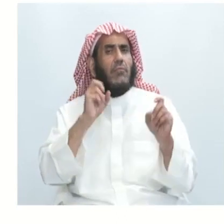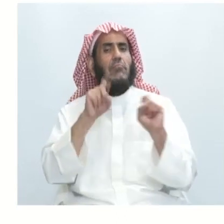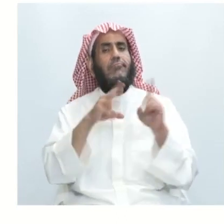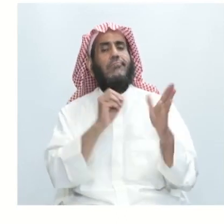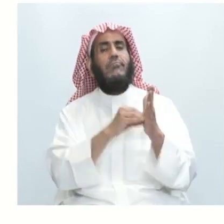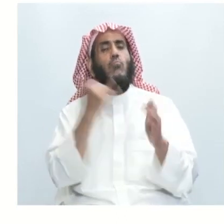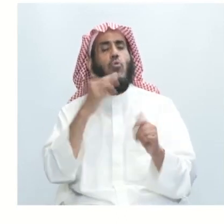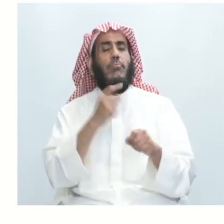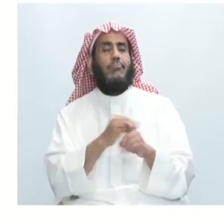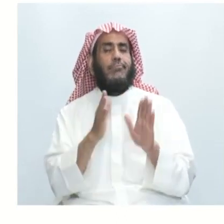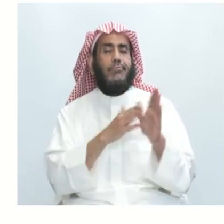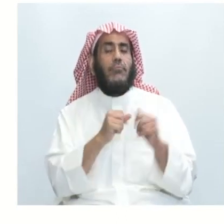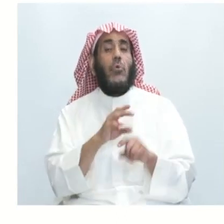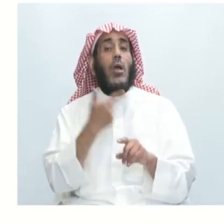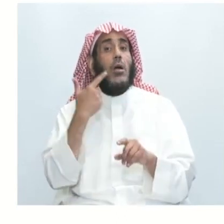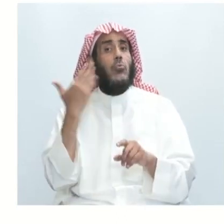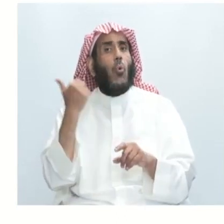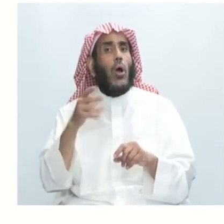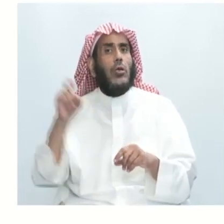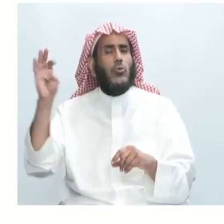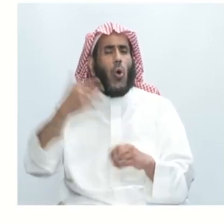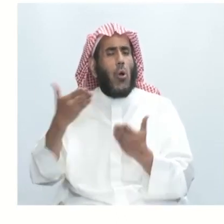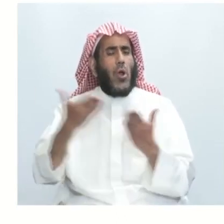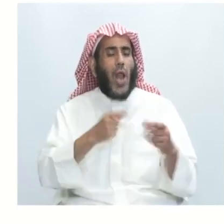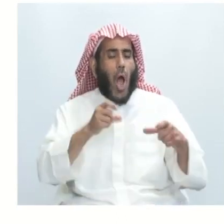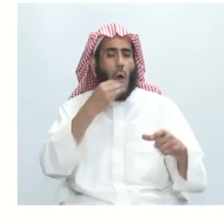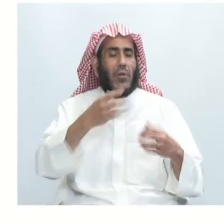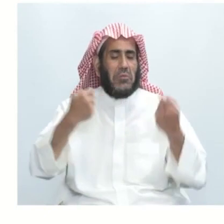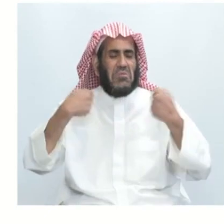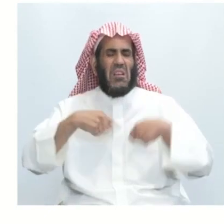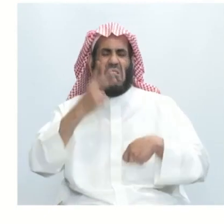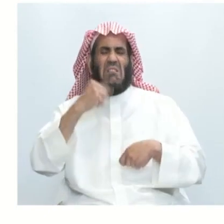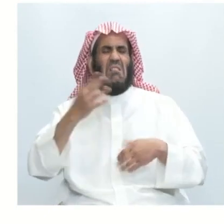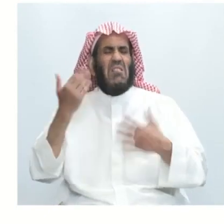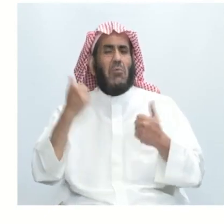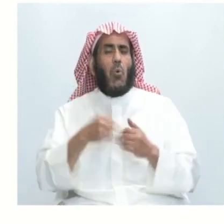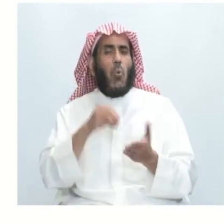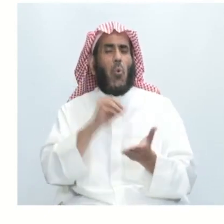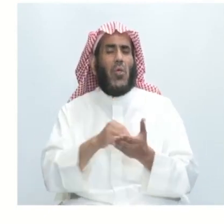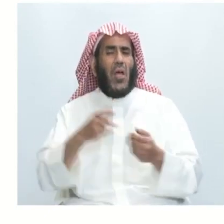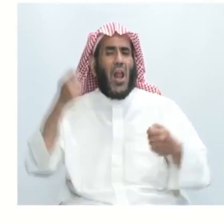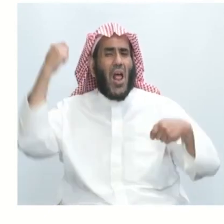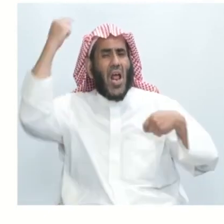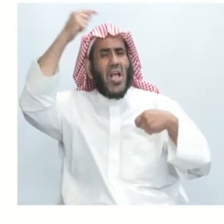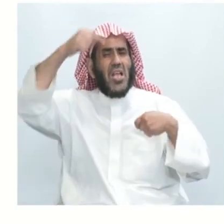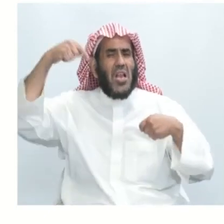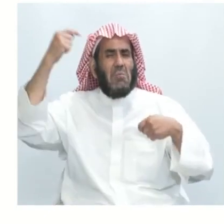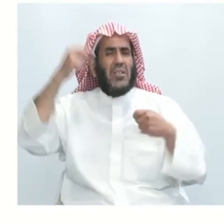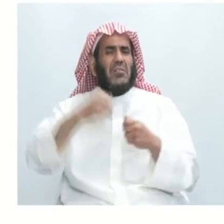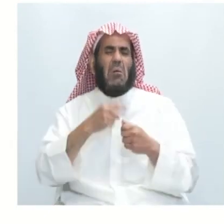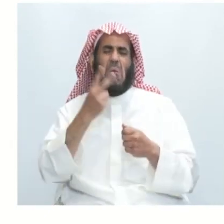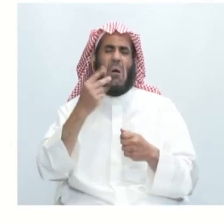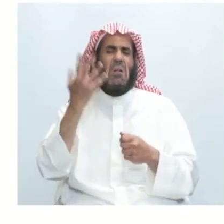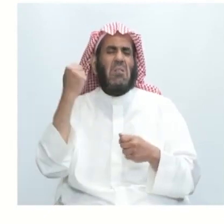دعي جحا يوما الى وليمه فرتدى رداء عتيقه وضع على راسه عمامه